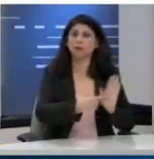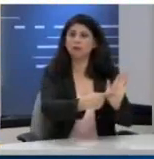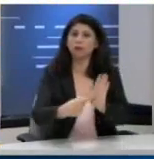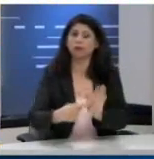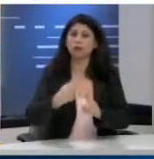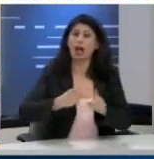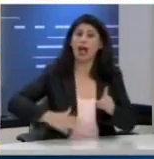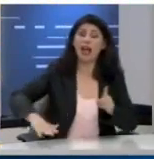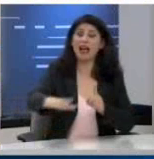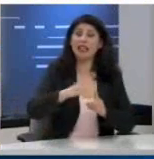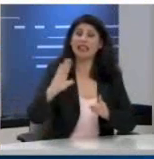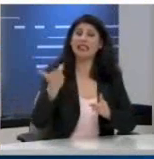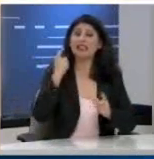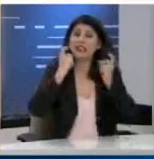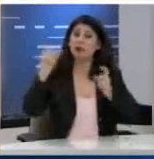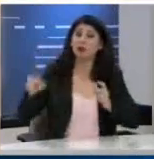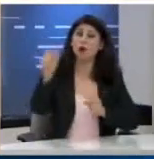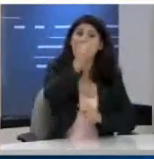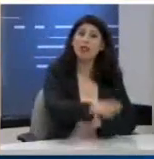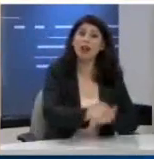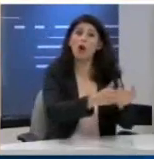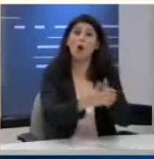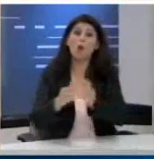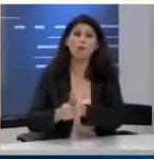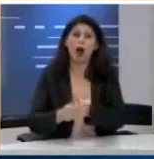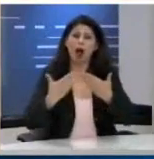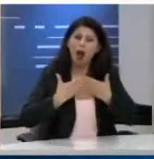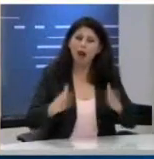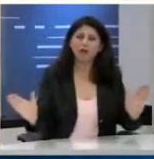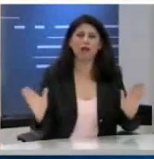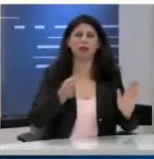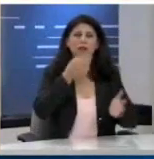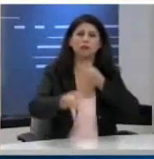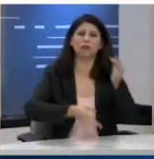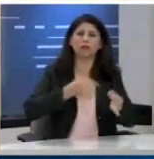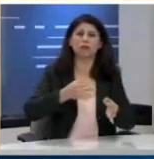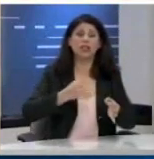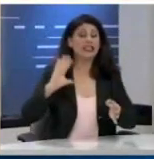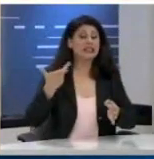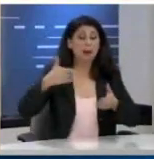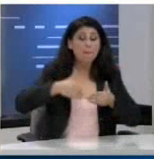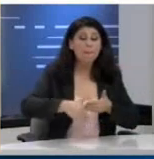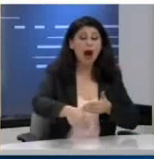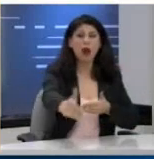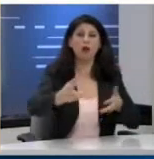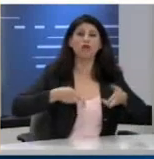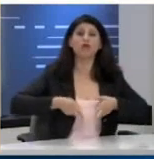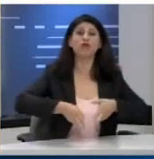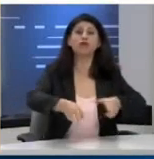λαού. Να μιλήσουμε με ανοιχτά χαρτιά για το ποια πορεία επιφυλάσσουμε για την